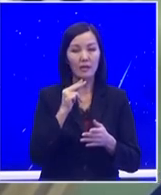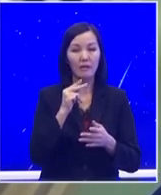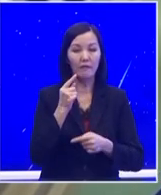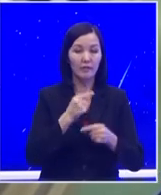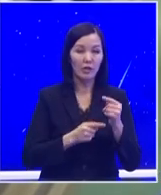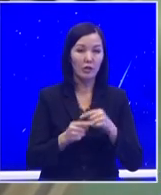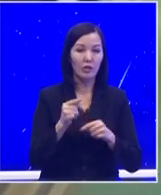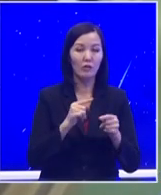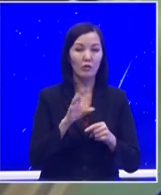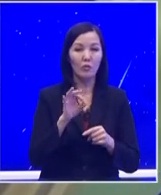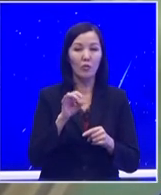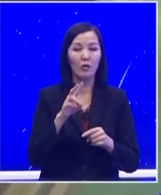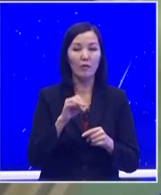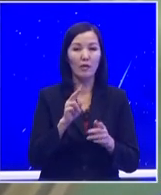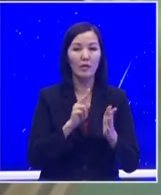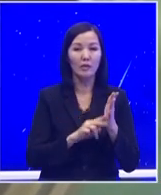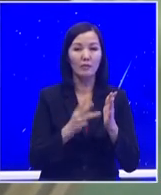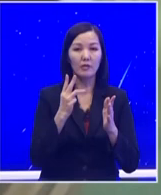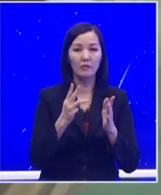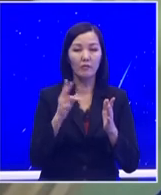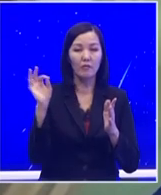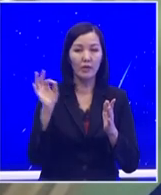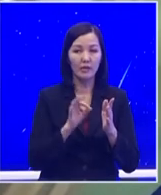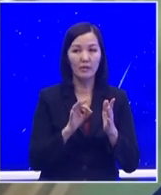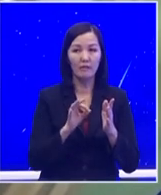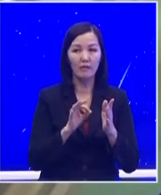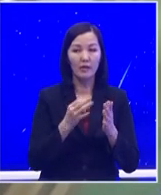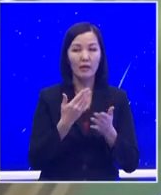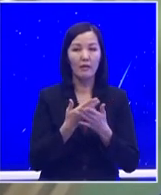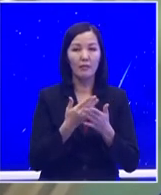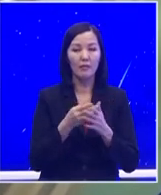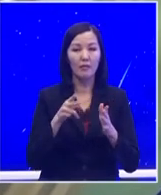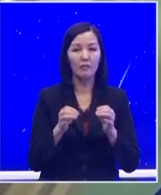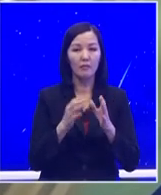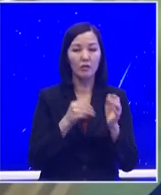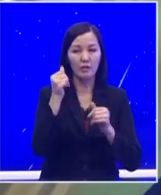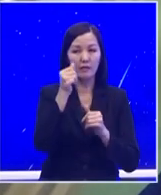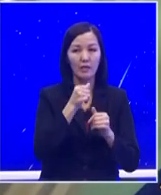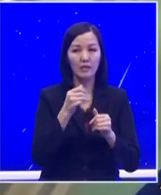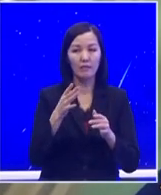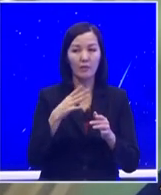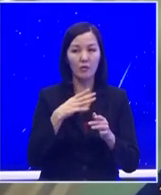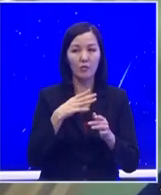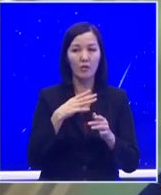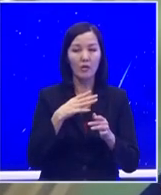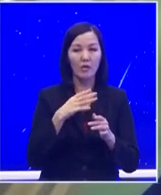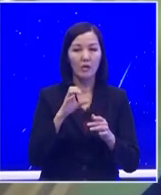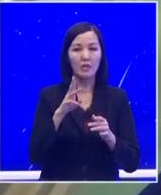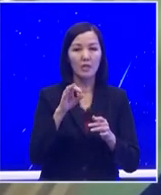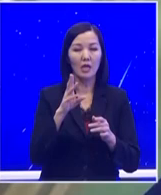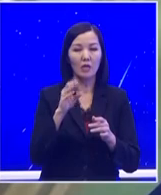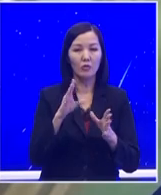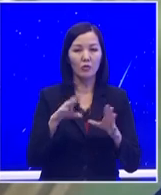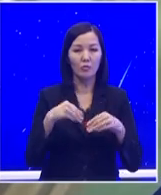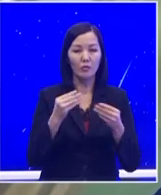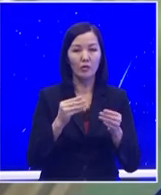Народной Республики, это составляет более 72%. Например, в 2019 году статус оралмана был